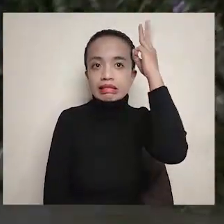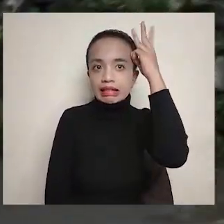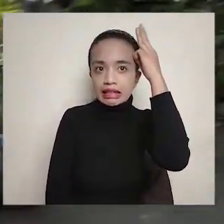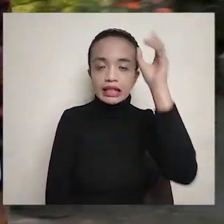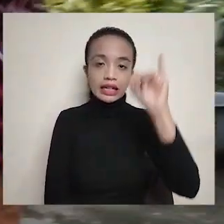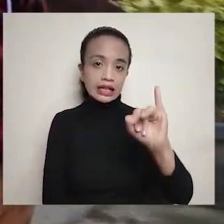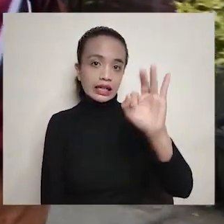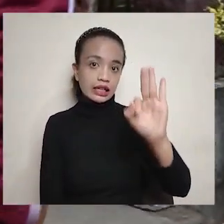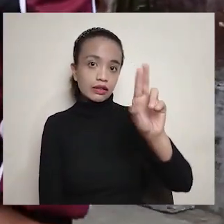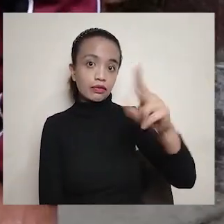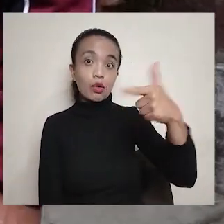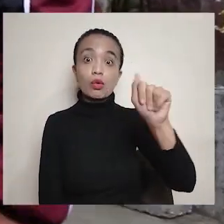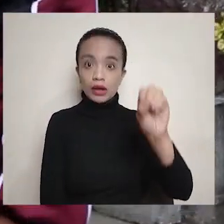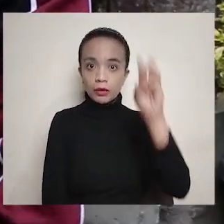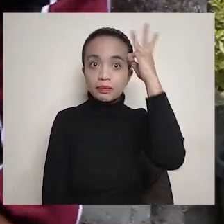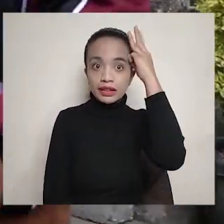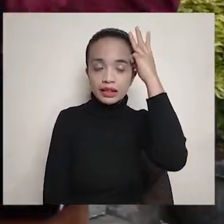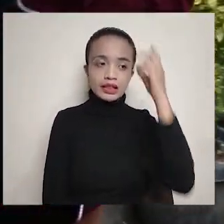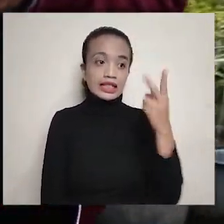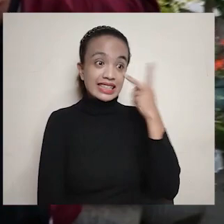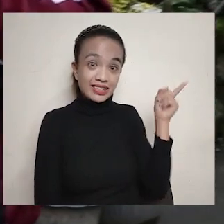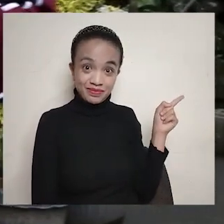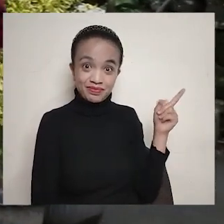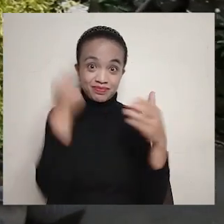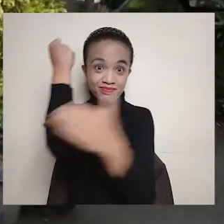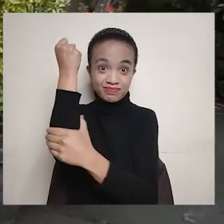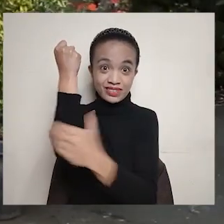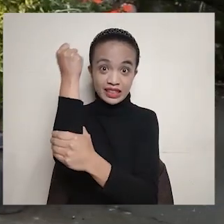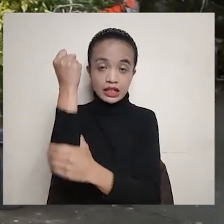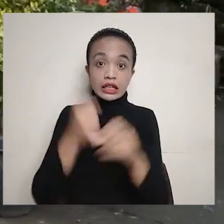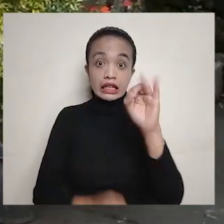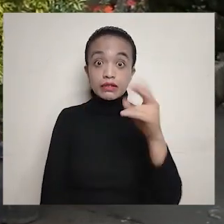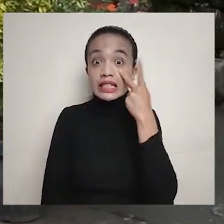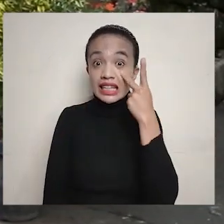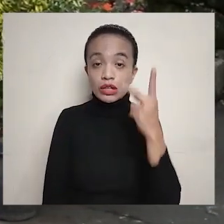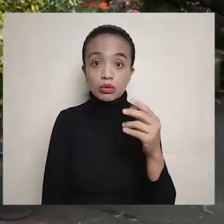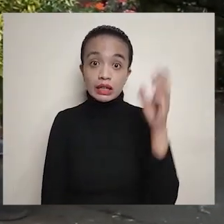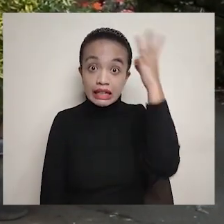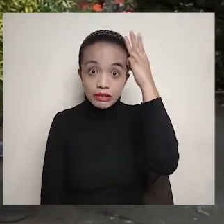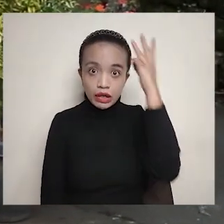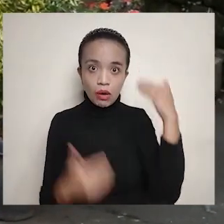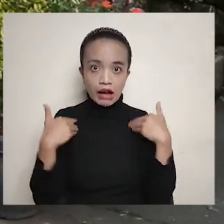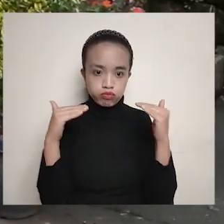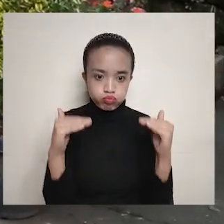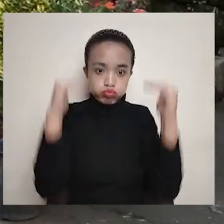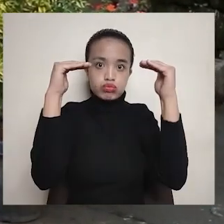na ito yung poste. Kasi kung titignan mo yung Ifugao native house, elevated siya, may apat na